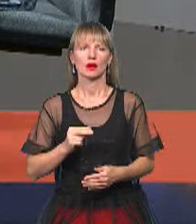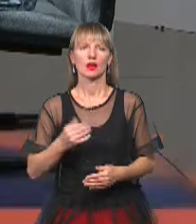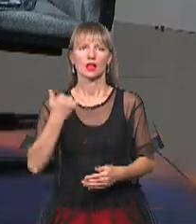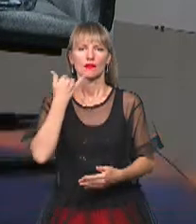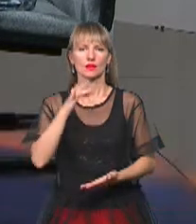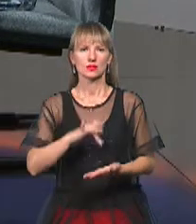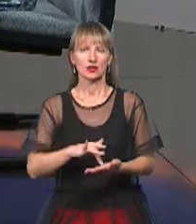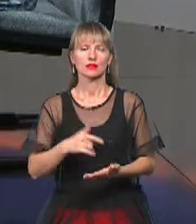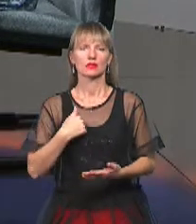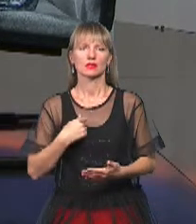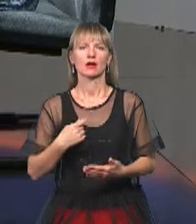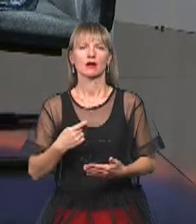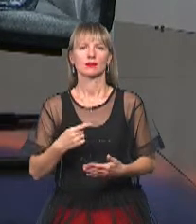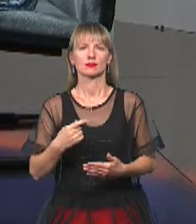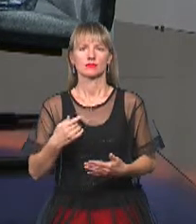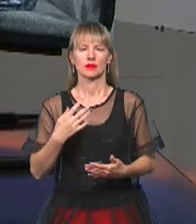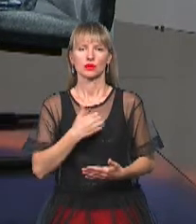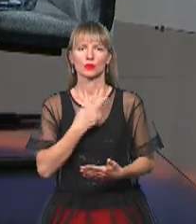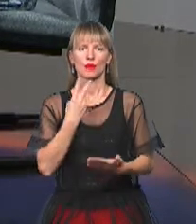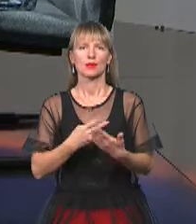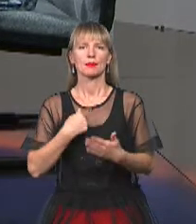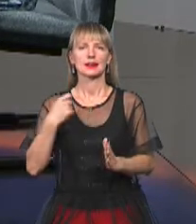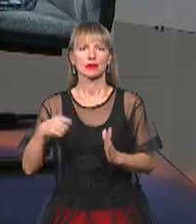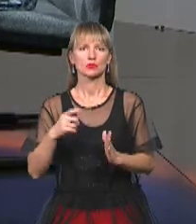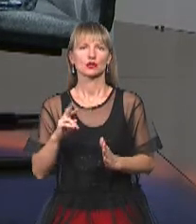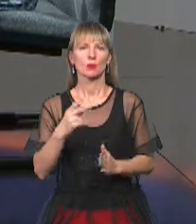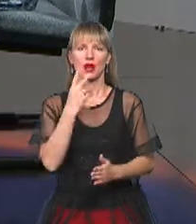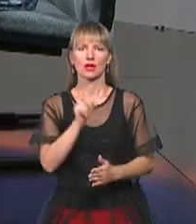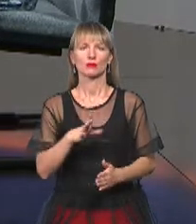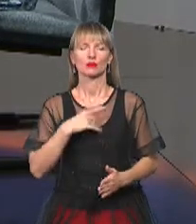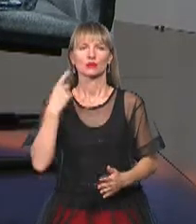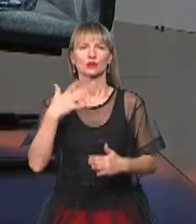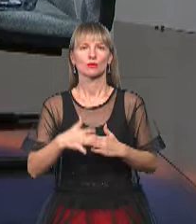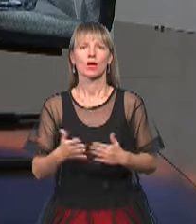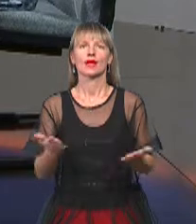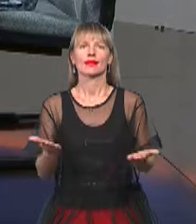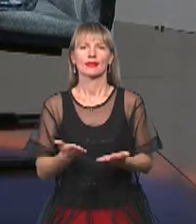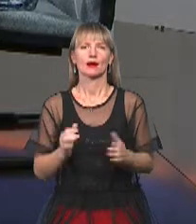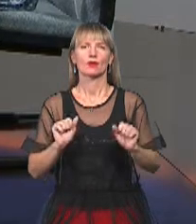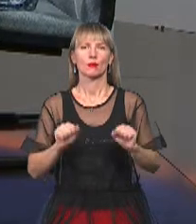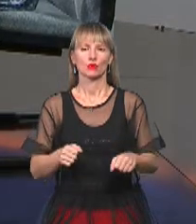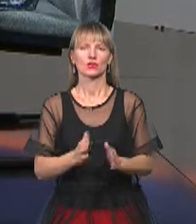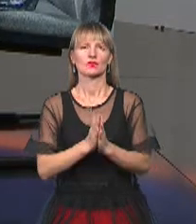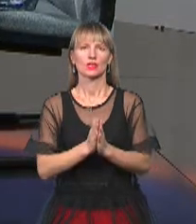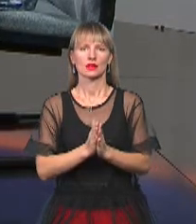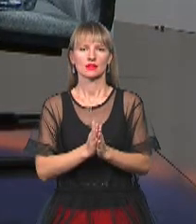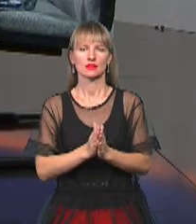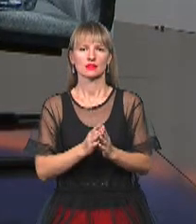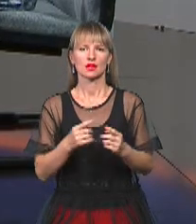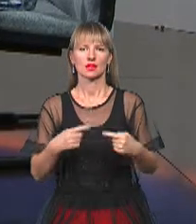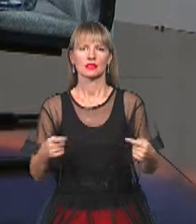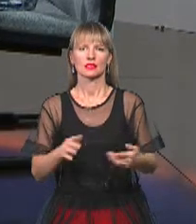подивимося сюжет. Ми завітали, щоб нашим глядачам було більш зрозуміло алгоритм, як можна звертатися і як